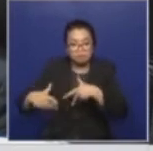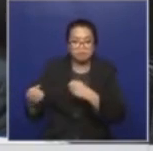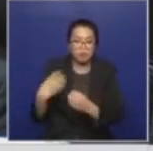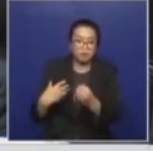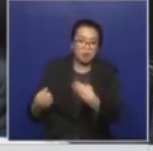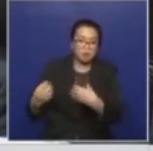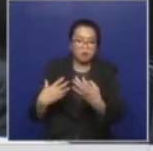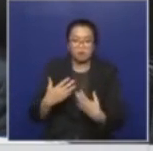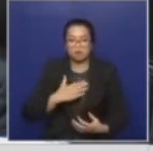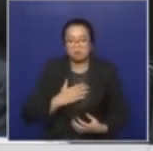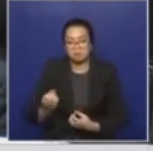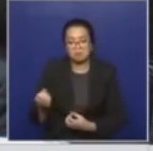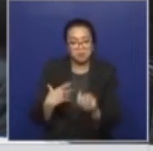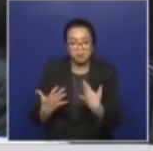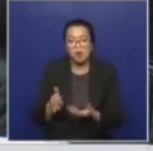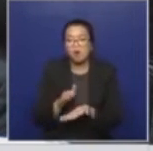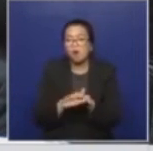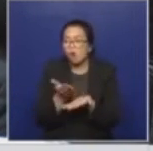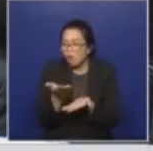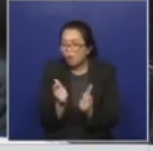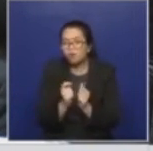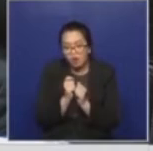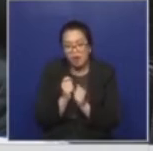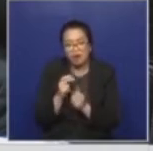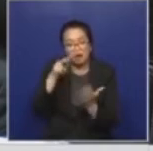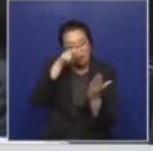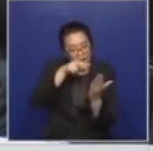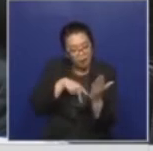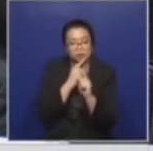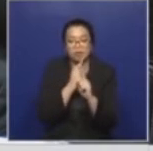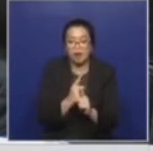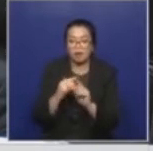ผมต้องขออนุญาตจริงๆครับผมต้องขออนุญาตอ่านตามที่เขาส่งมา